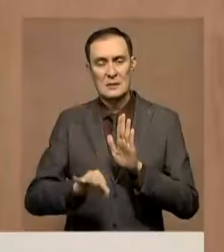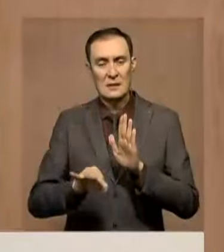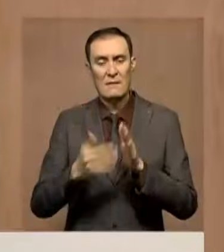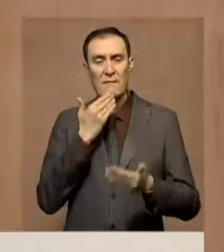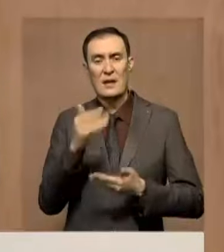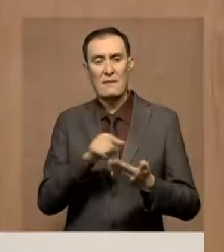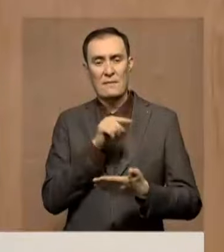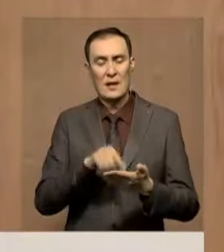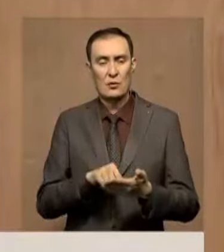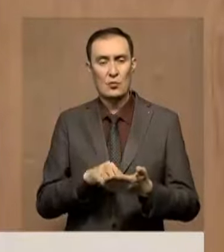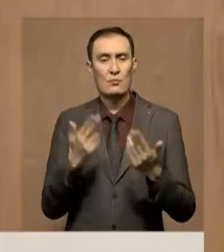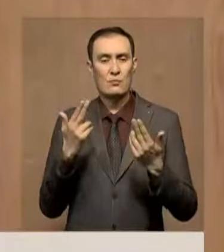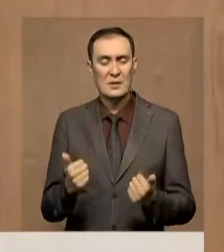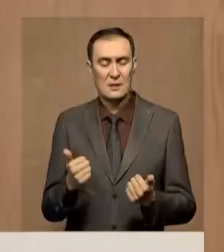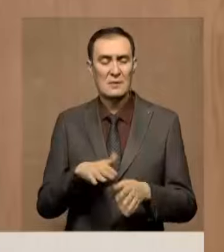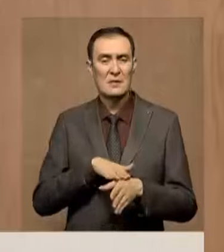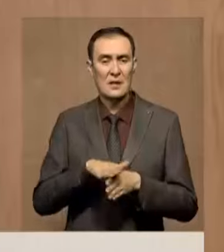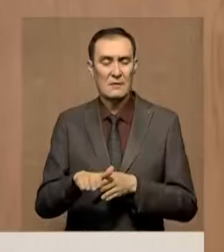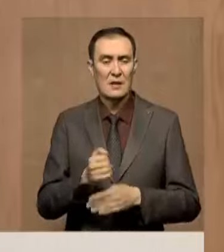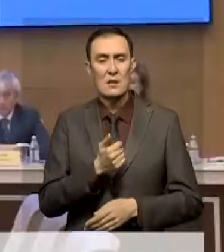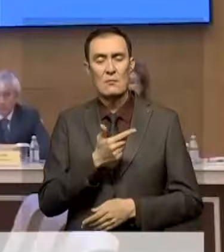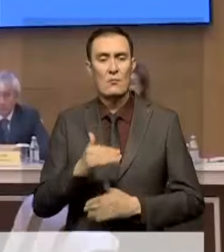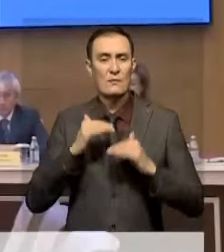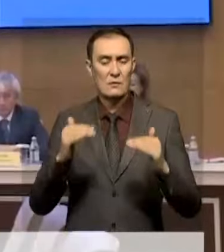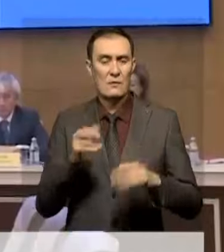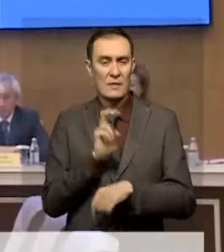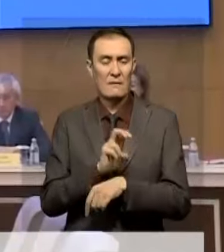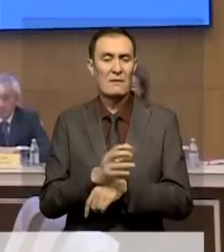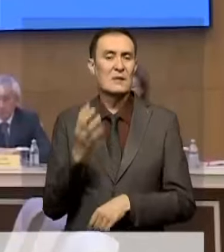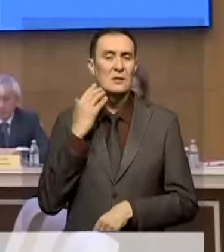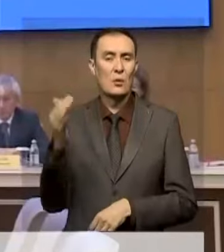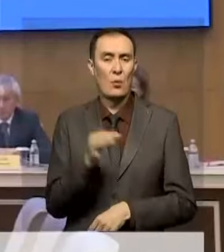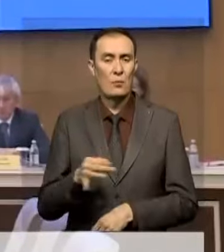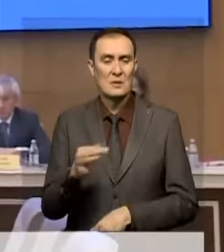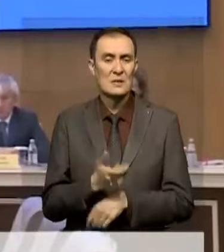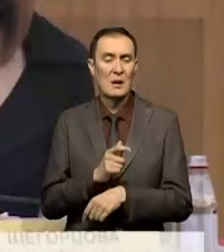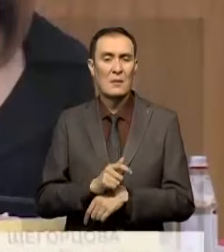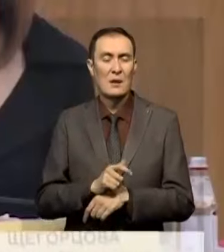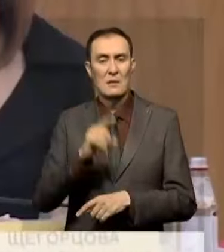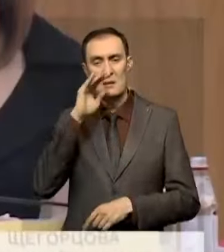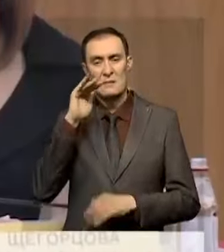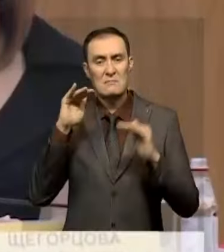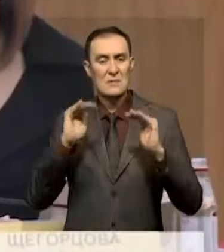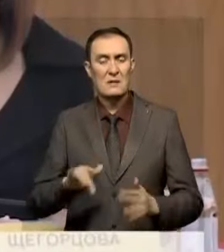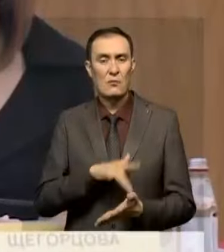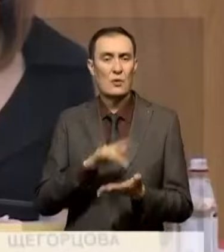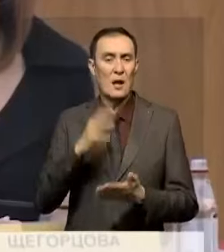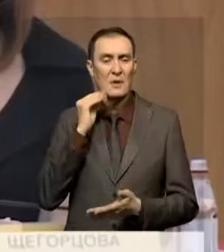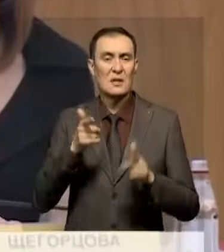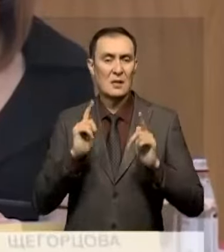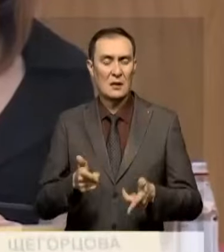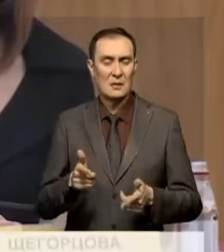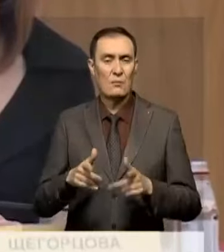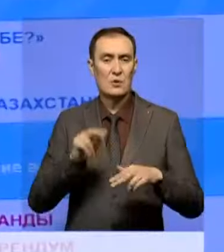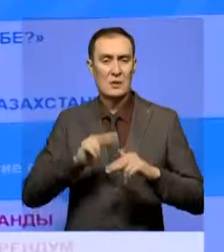63,66%. Референдум признан состоявшимся. Наиболее высокая явка в Кызылординской области, самая низкая в Алматы. За строительство АЭС,